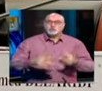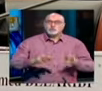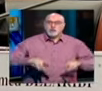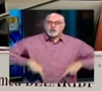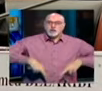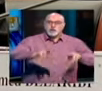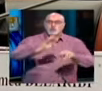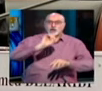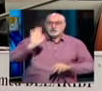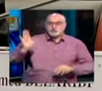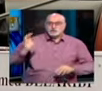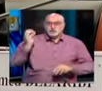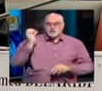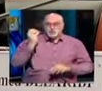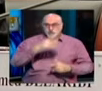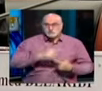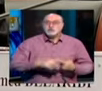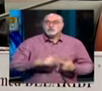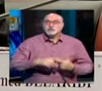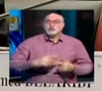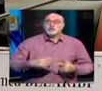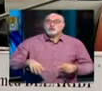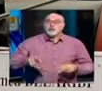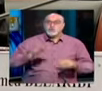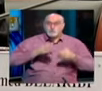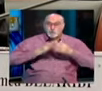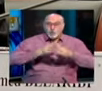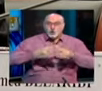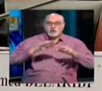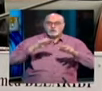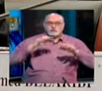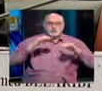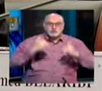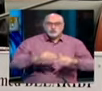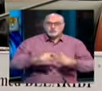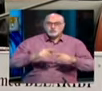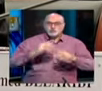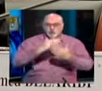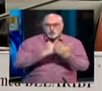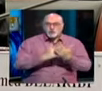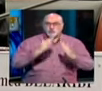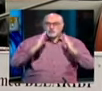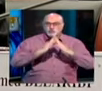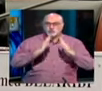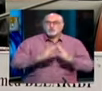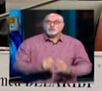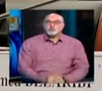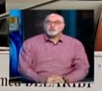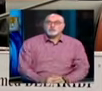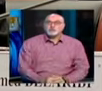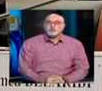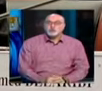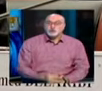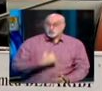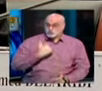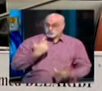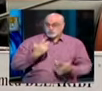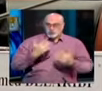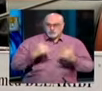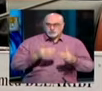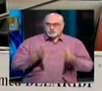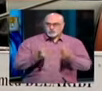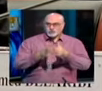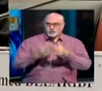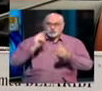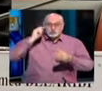السيار شرق غرب، جامع الجزائر، البرامج السكنية وغيرها، فإنها تدعو بإلحاح المؤسسات الصينية